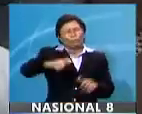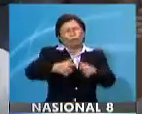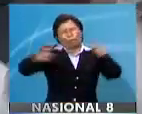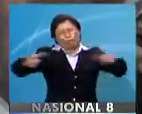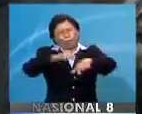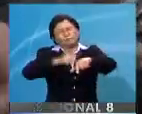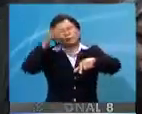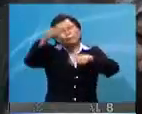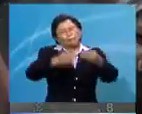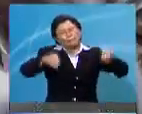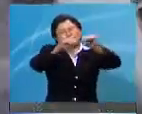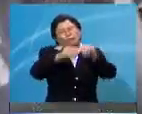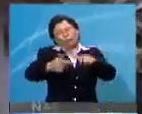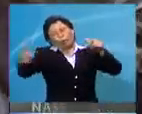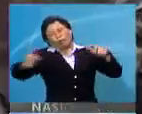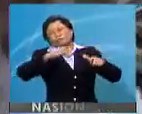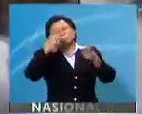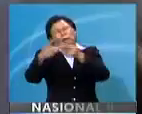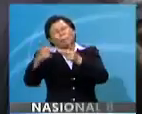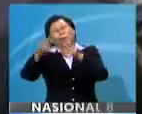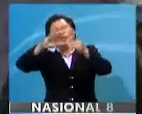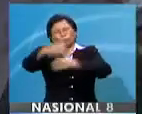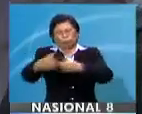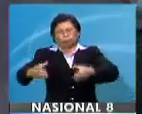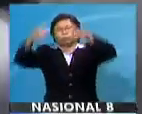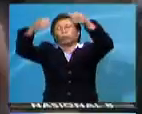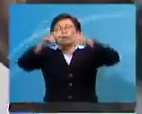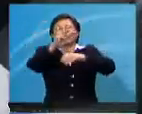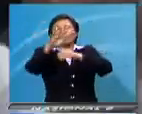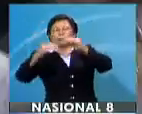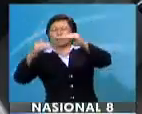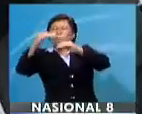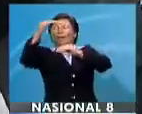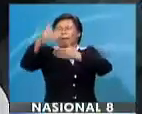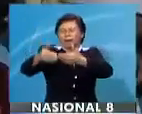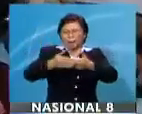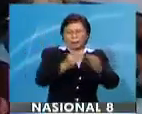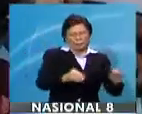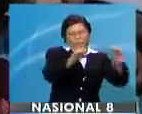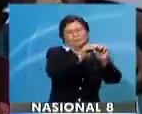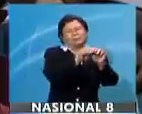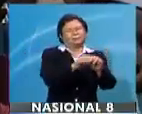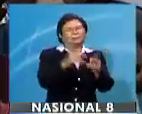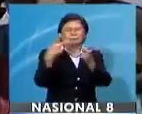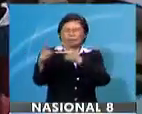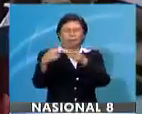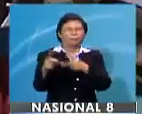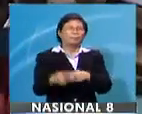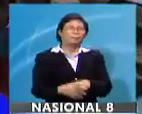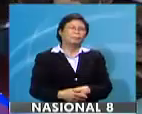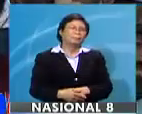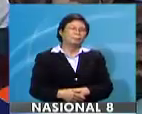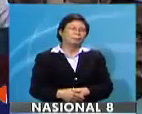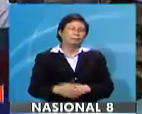depan. Lepas tu tak sesuai sebuah kemudian 24 tingkat berhampiran dengan masjid. Bila mana sebuah